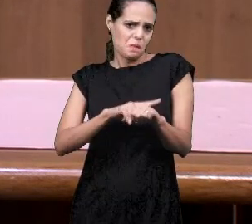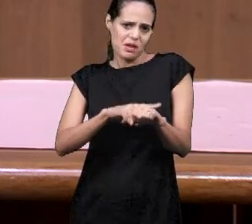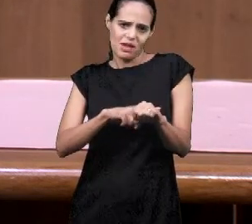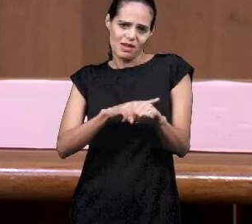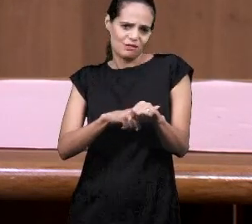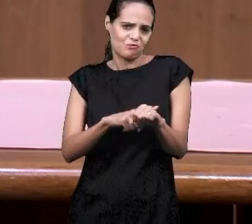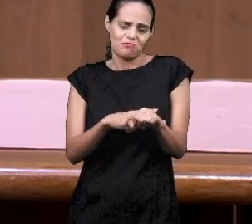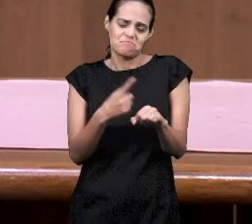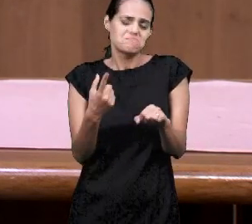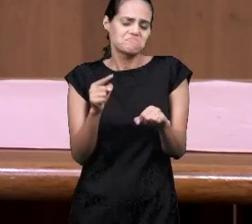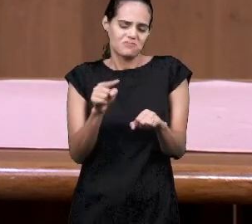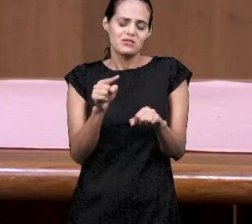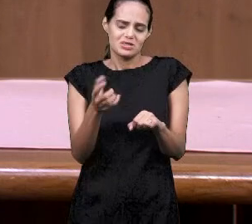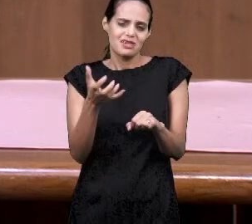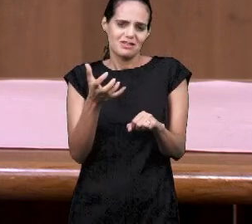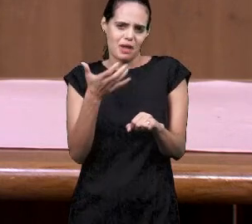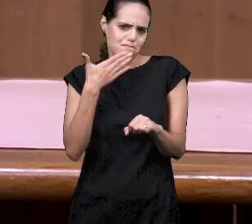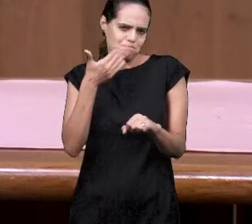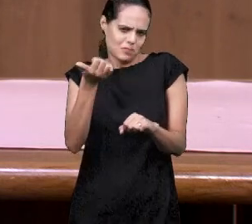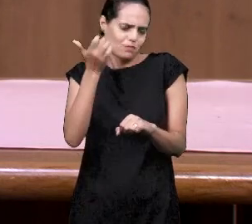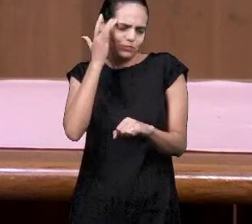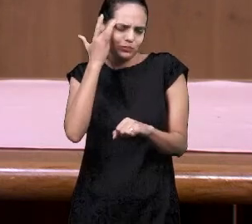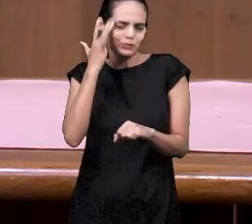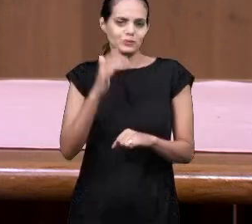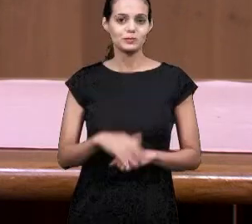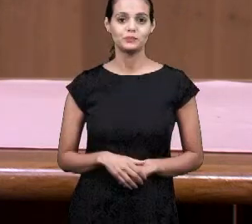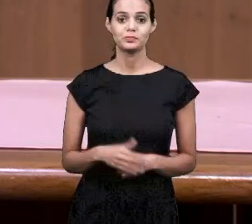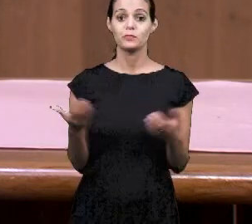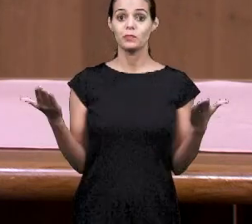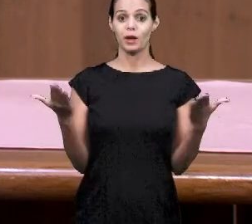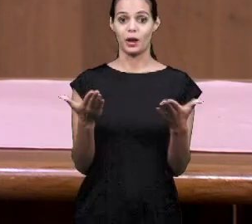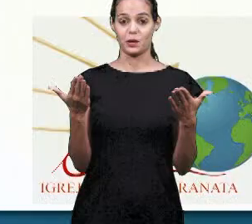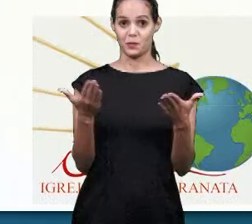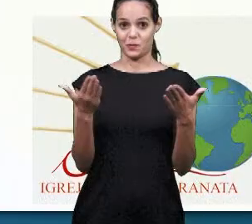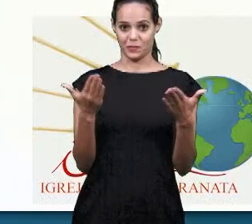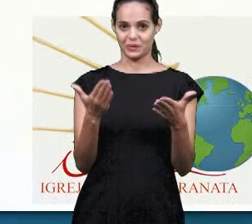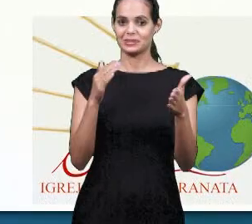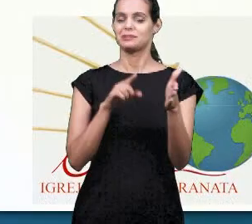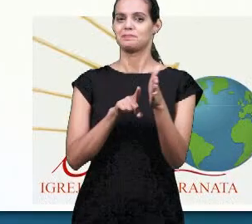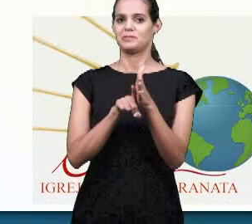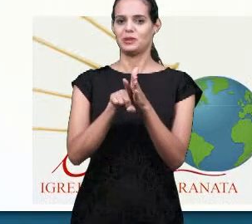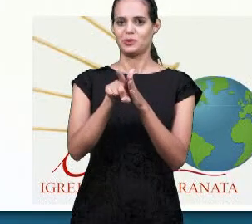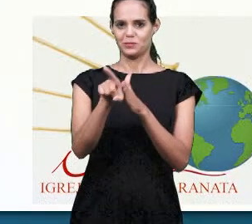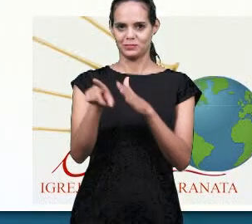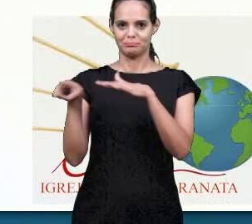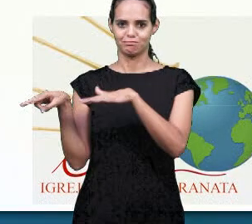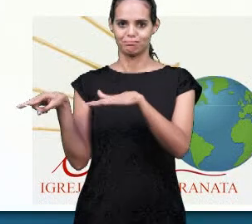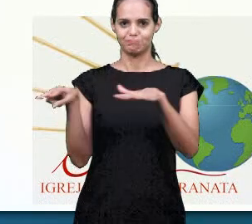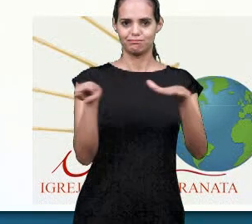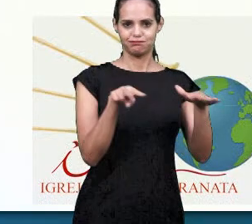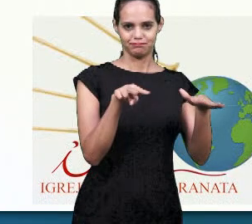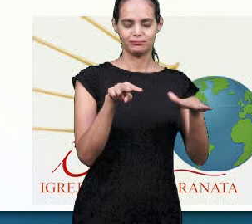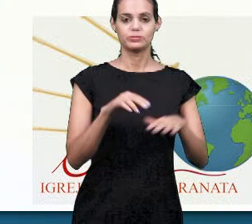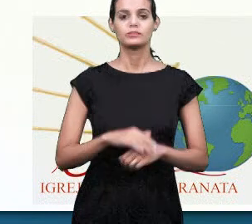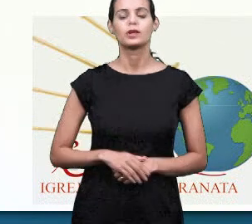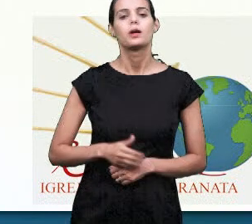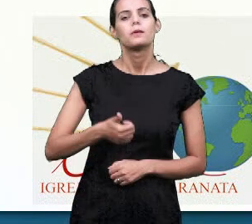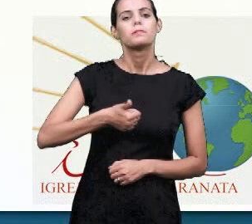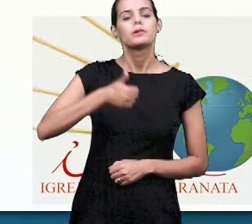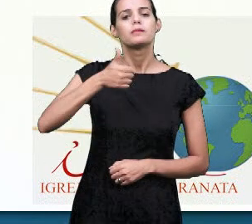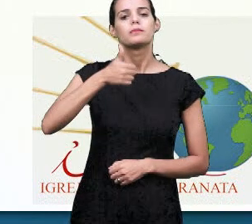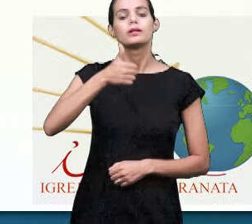La question qui ont été préparées afin que vous puissiez étudier le long de la semaine. La première question, elle est adressée à toute